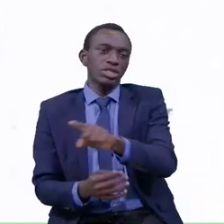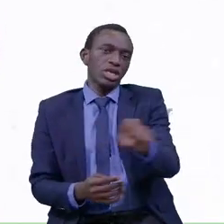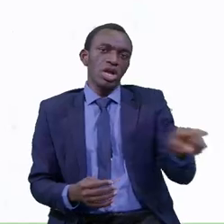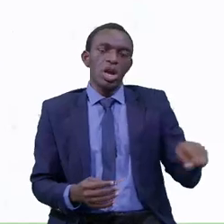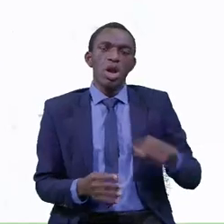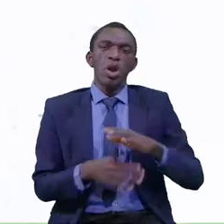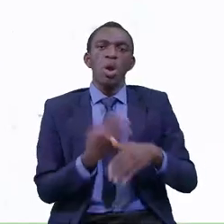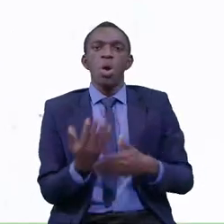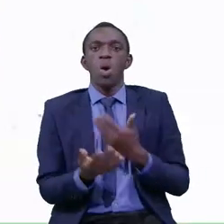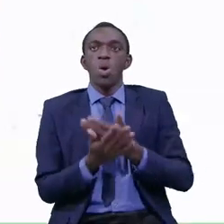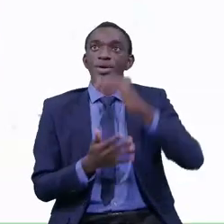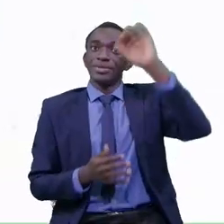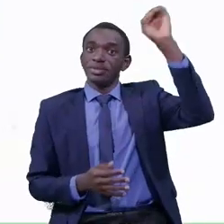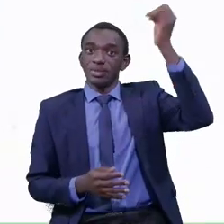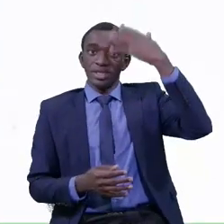La grâce m'a